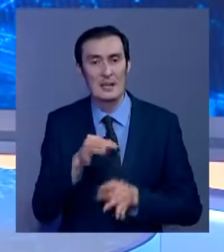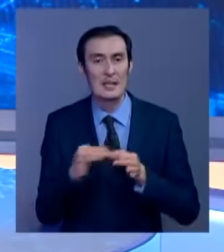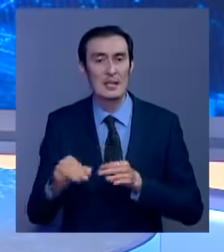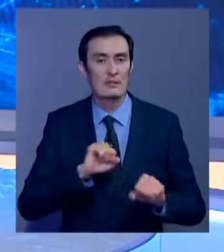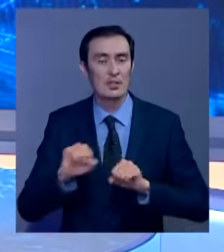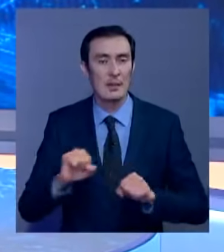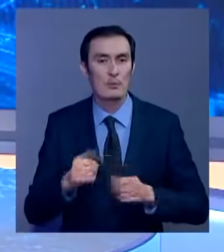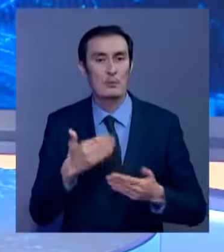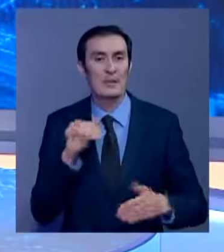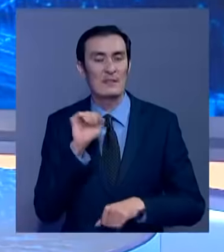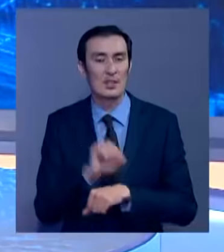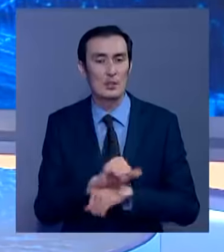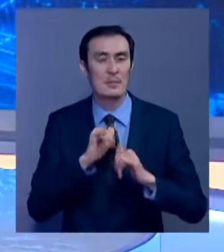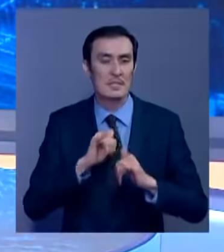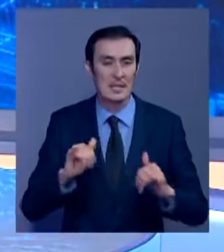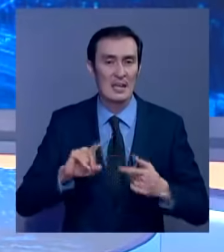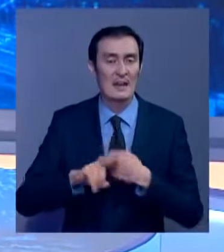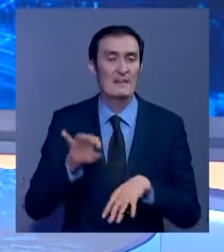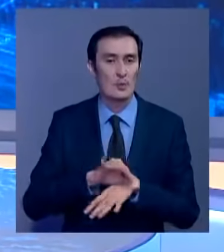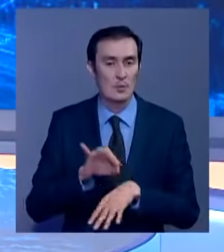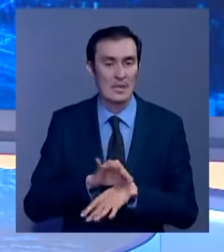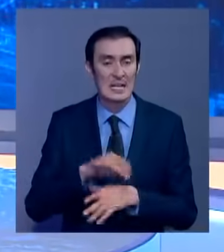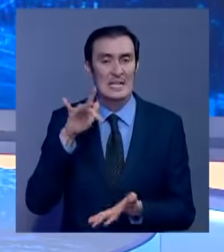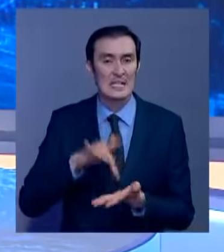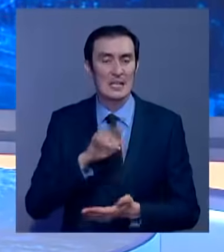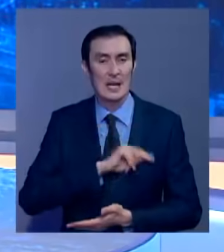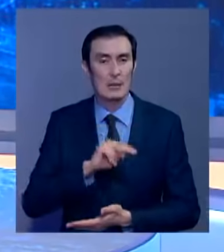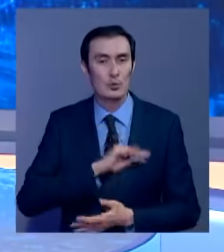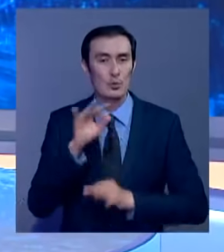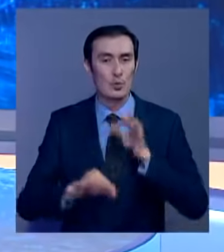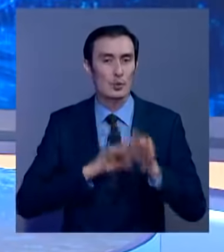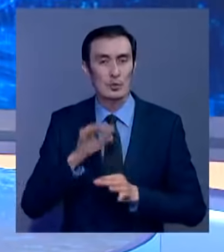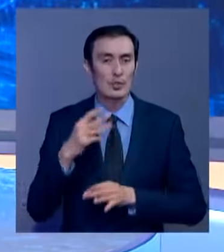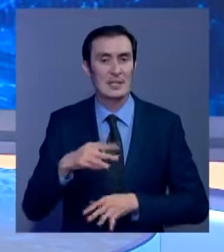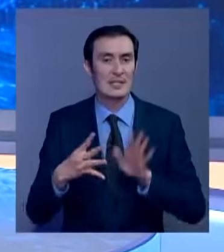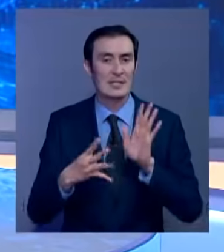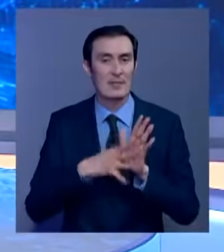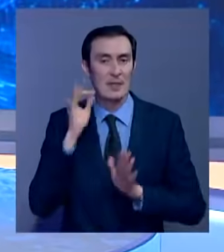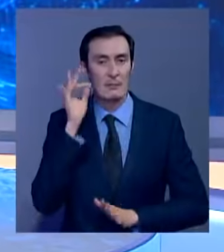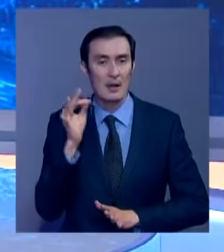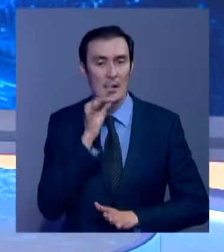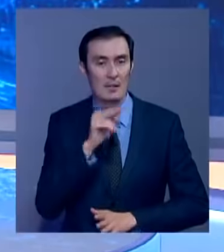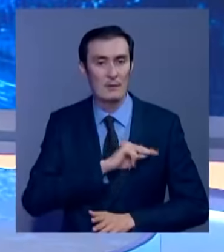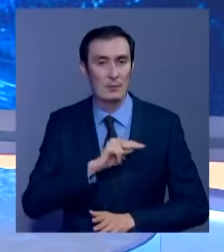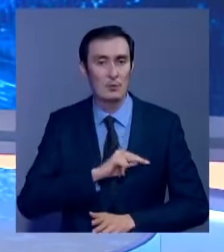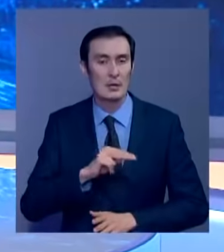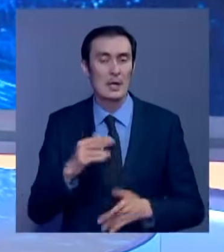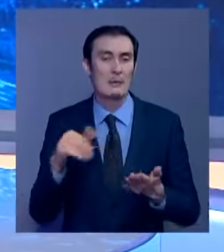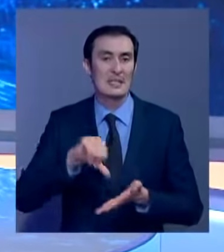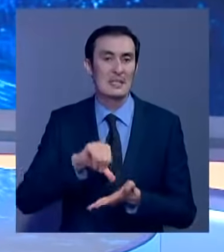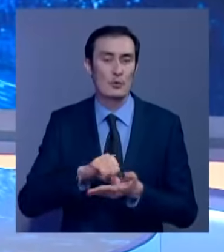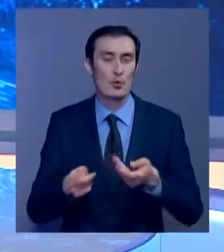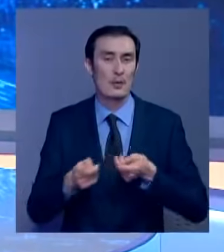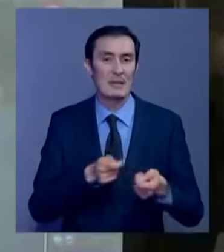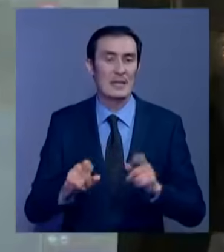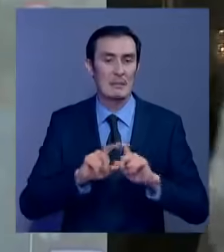региональном штабе по предотвращению распространения коронавируса. Центр работает круглосуточно. 39 операторов, а это